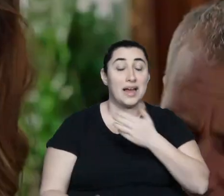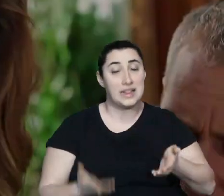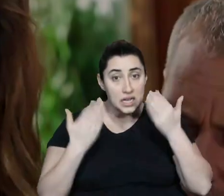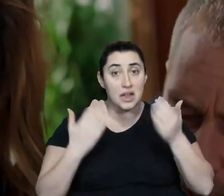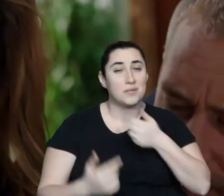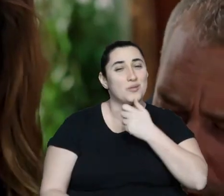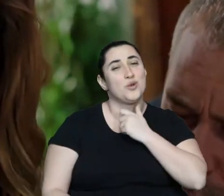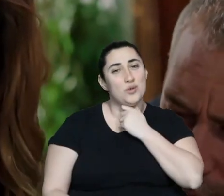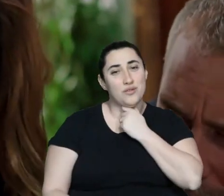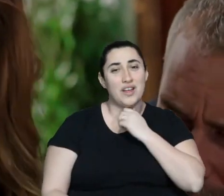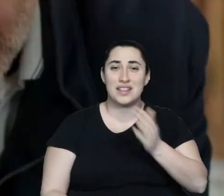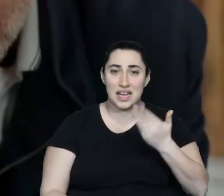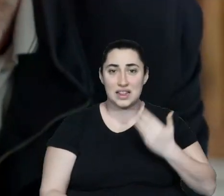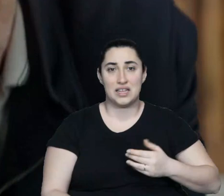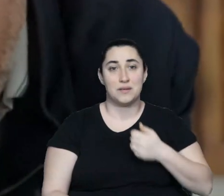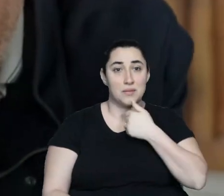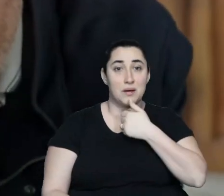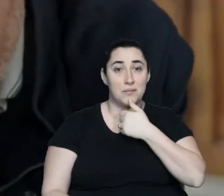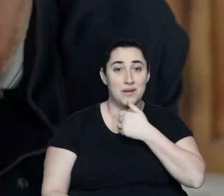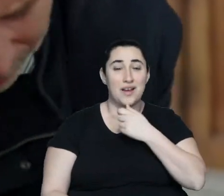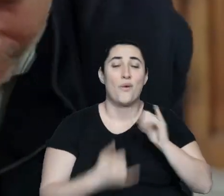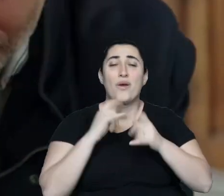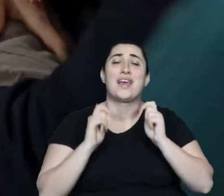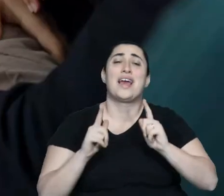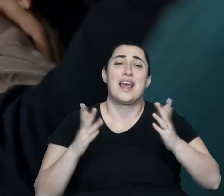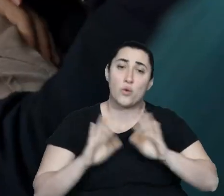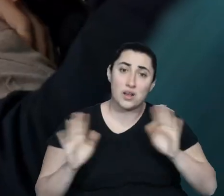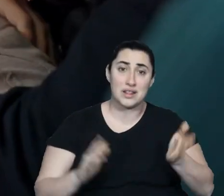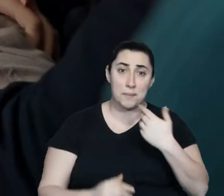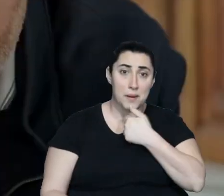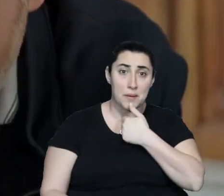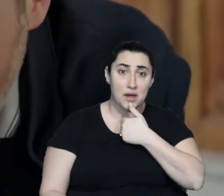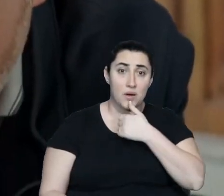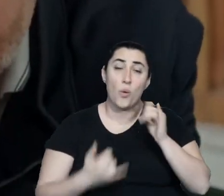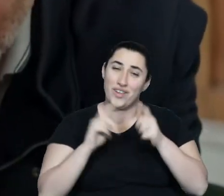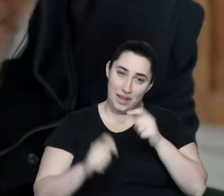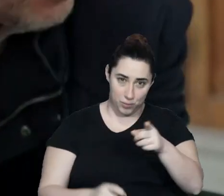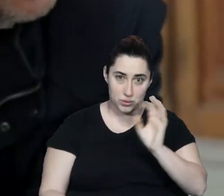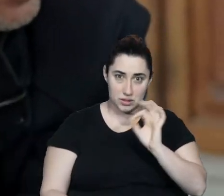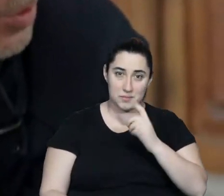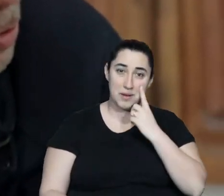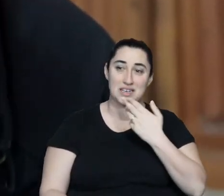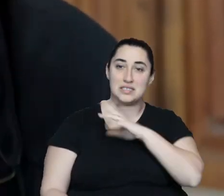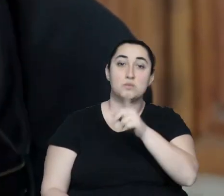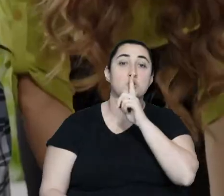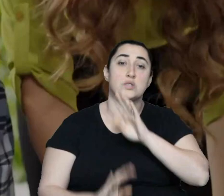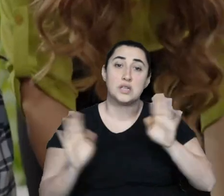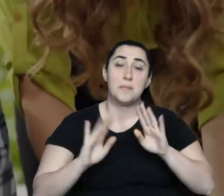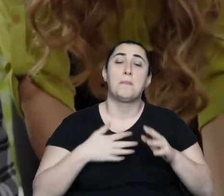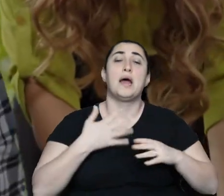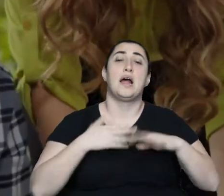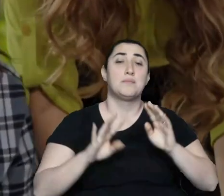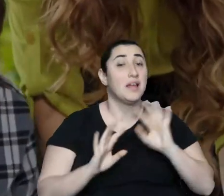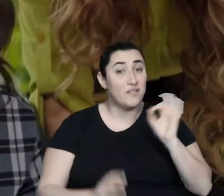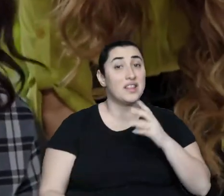kalk! Baba kurban olurum! Hadi! Baba yalaza yapmanın sırası mı şimdi? Baba! Yalaza yapıyorsun değil mi? Bak kızlar sustular baba. Merak